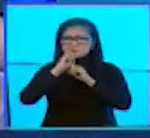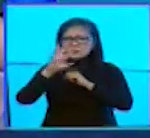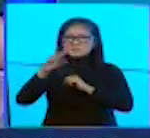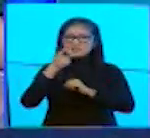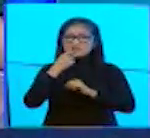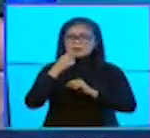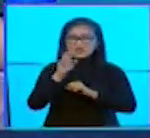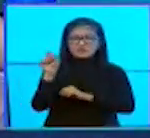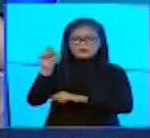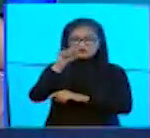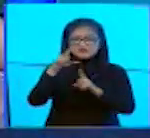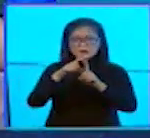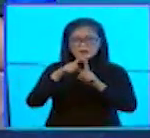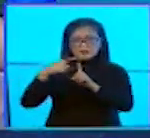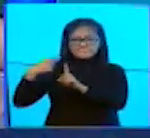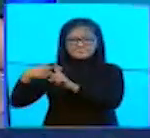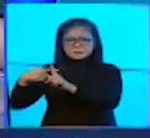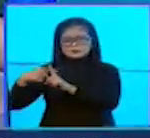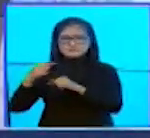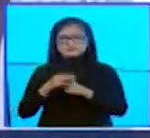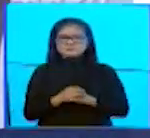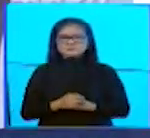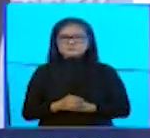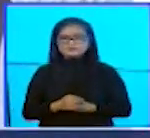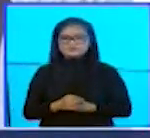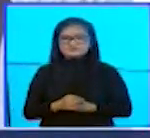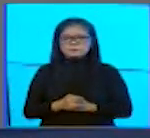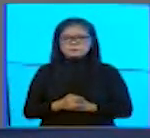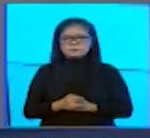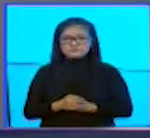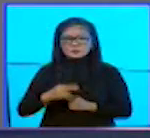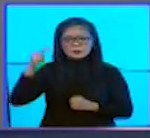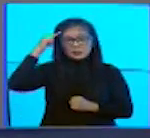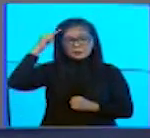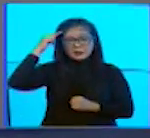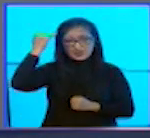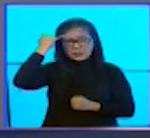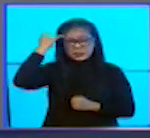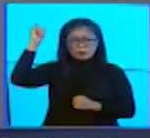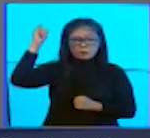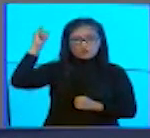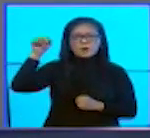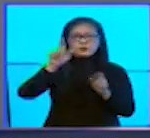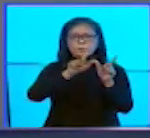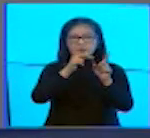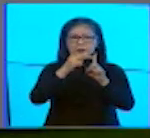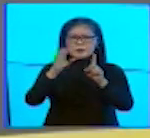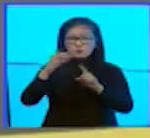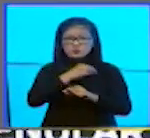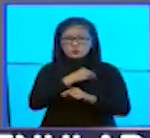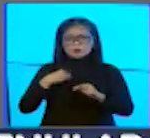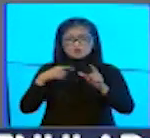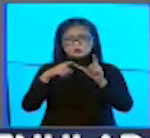dibandingkan dengan varian Delta biasa Hai kepala ilmuwan Who Dr Sonia swaminathan menjelaskan bahwa